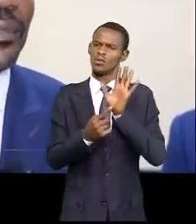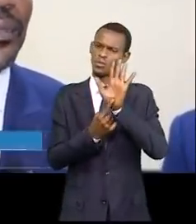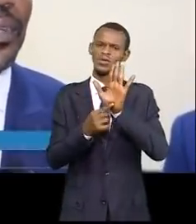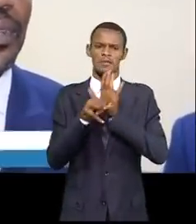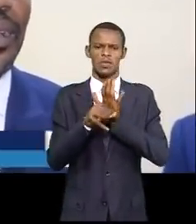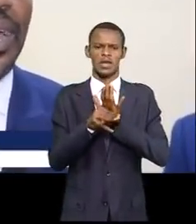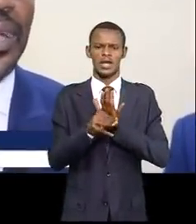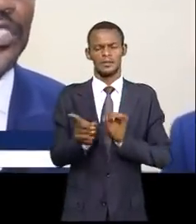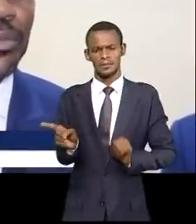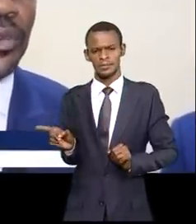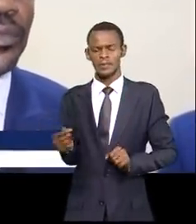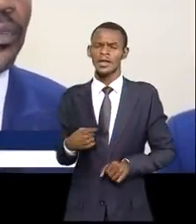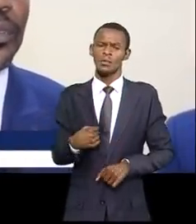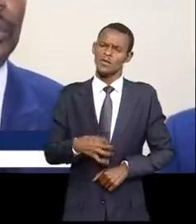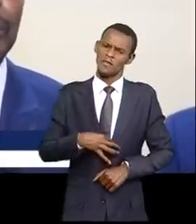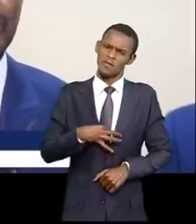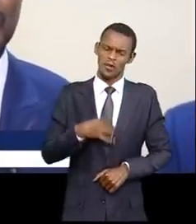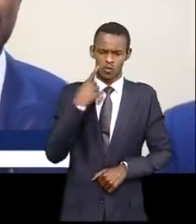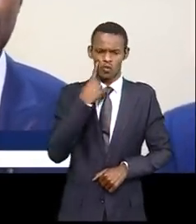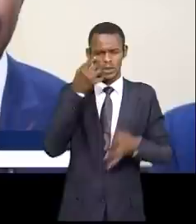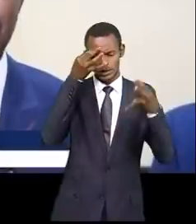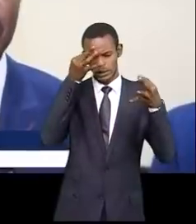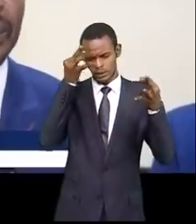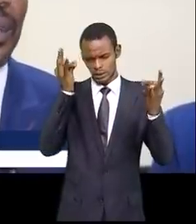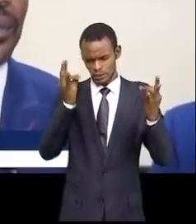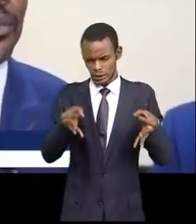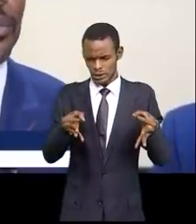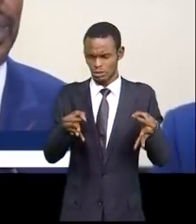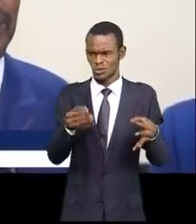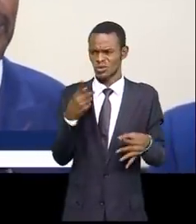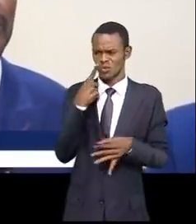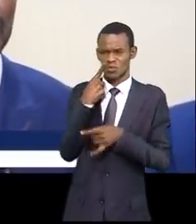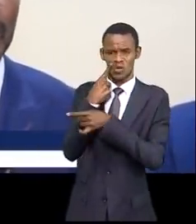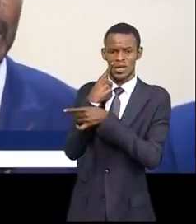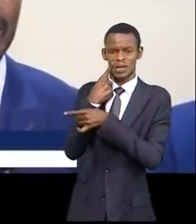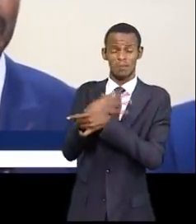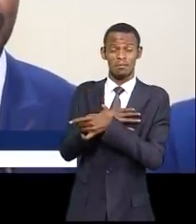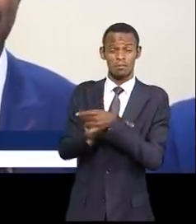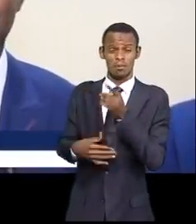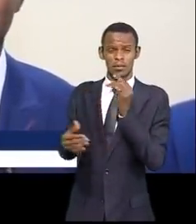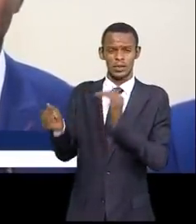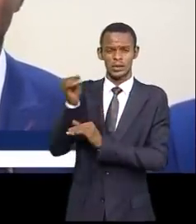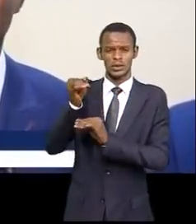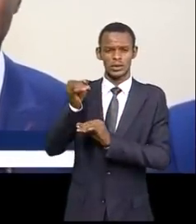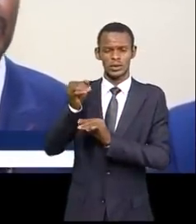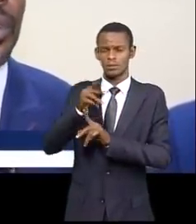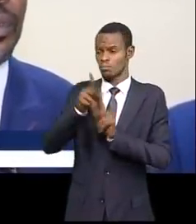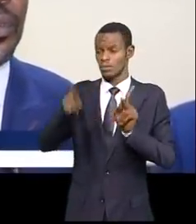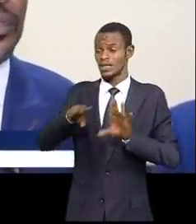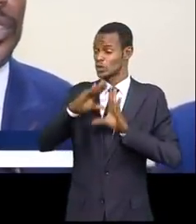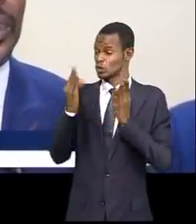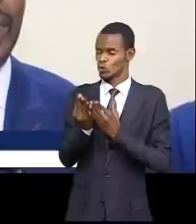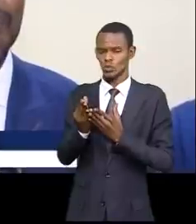dès l'engagement que tous les magistrats du parquet général en commençant par le procureur